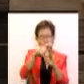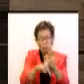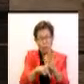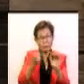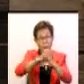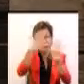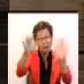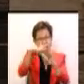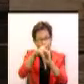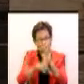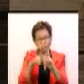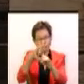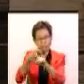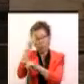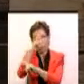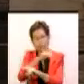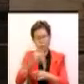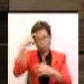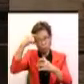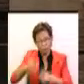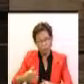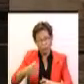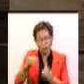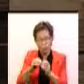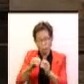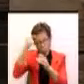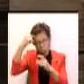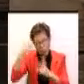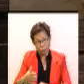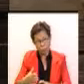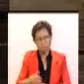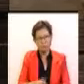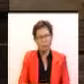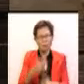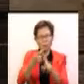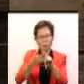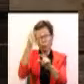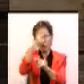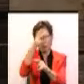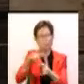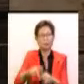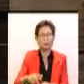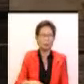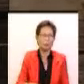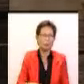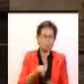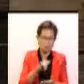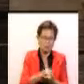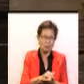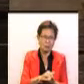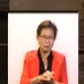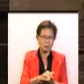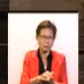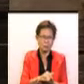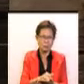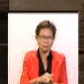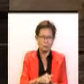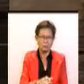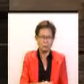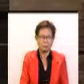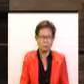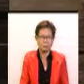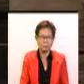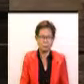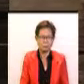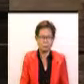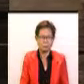know, more confidence, confidence statements, okay, from the government, maybe that also induce